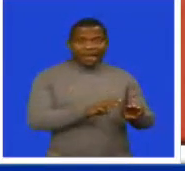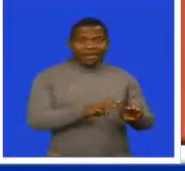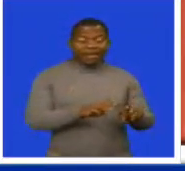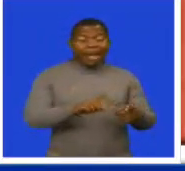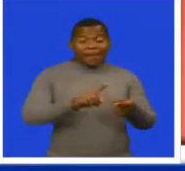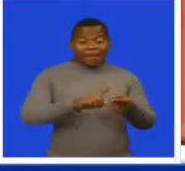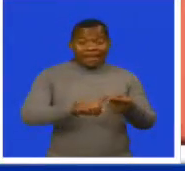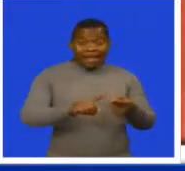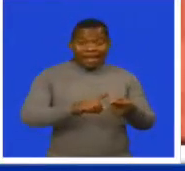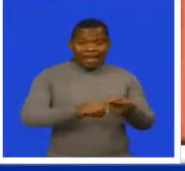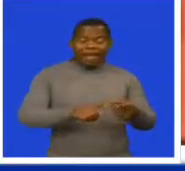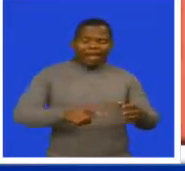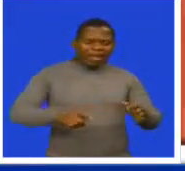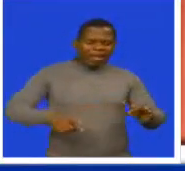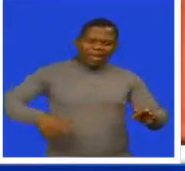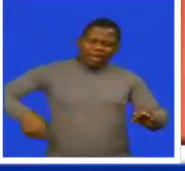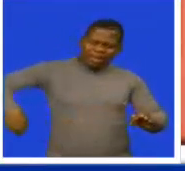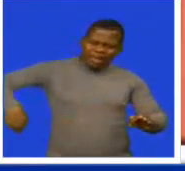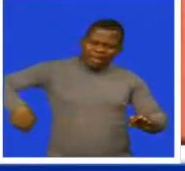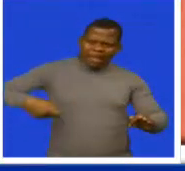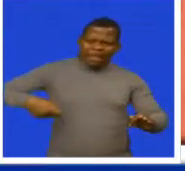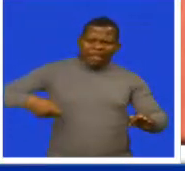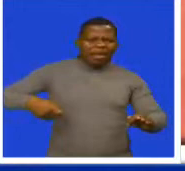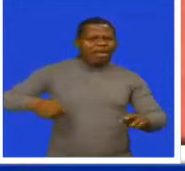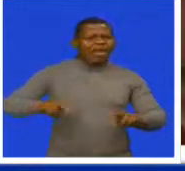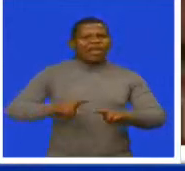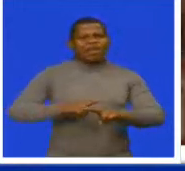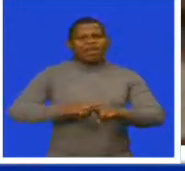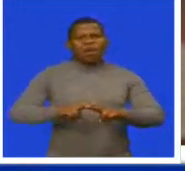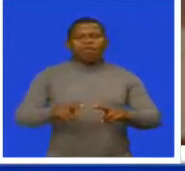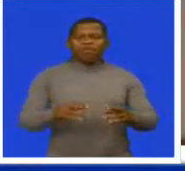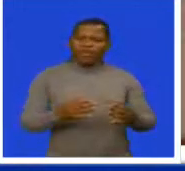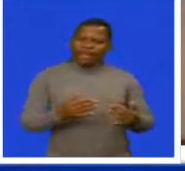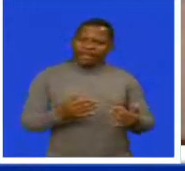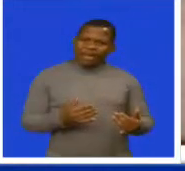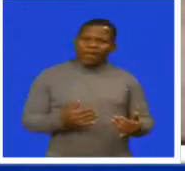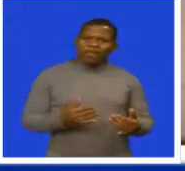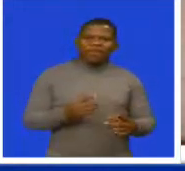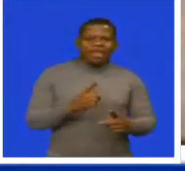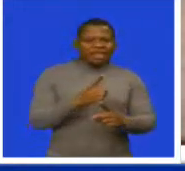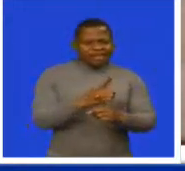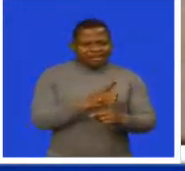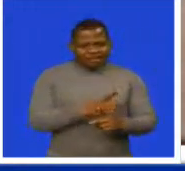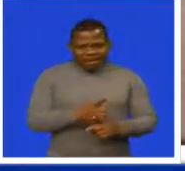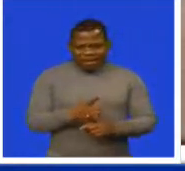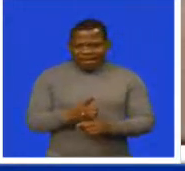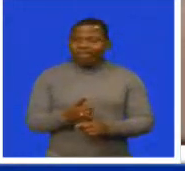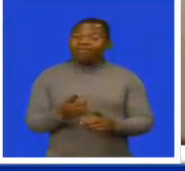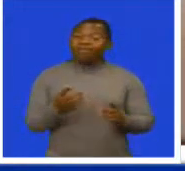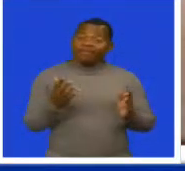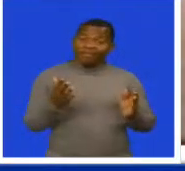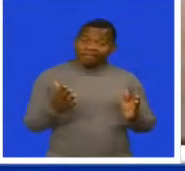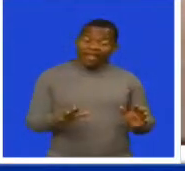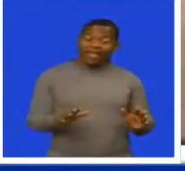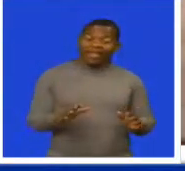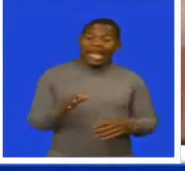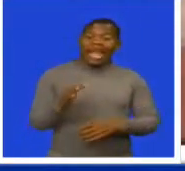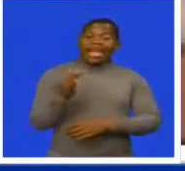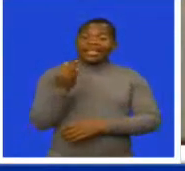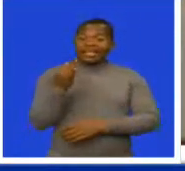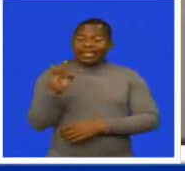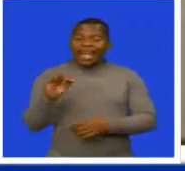lokho sesibamithile ma venue owners ukuthi second round asifuni ukucala kanje, and ngekuthi